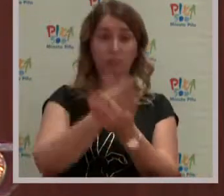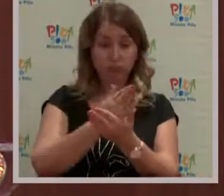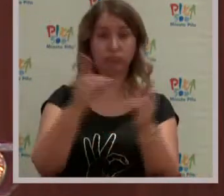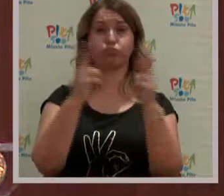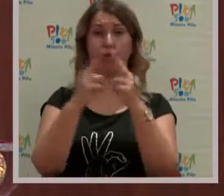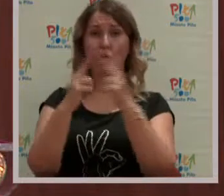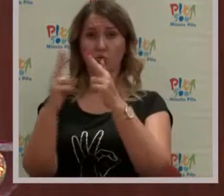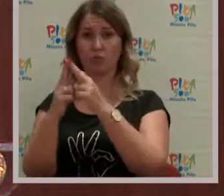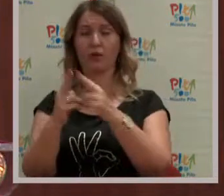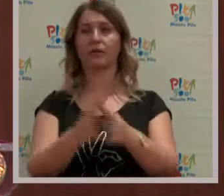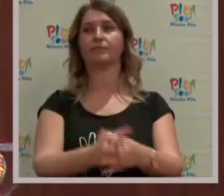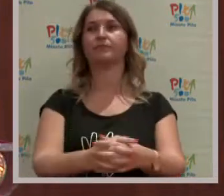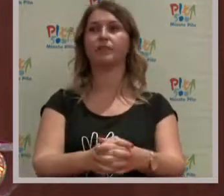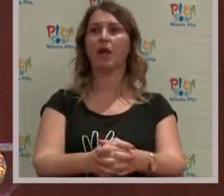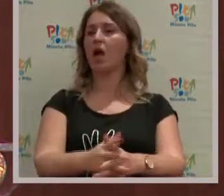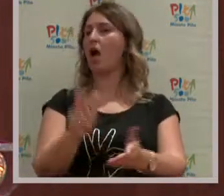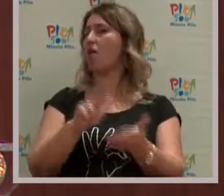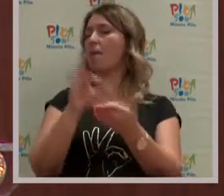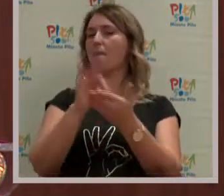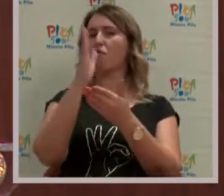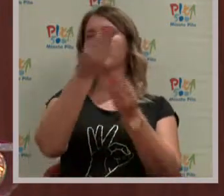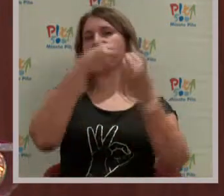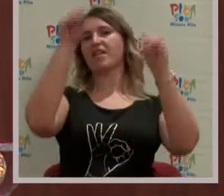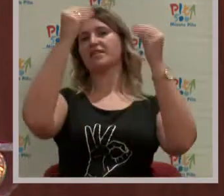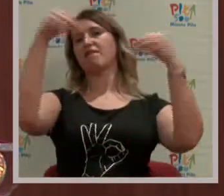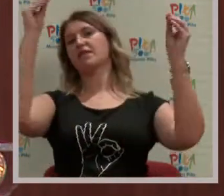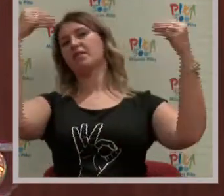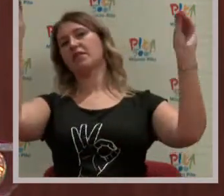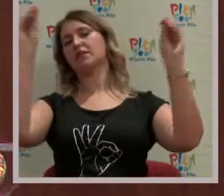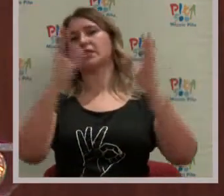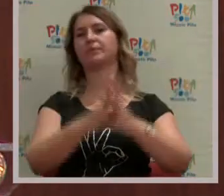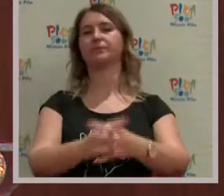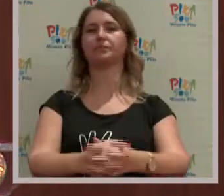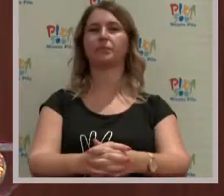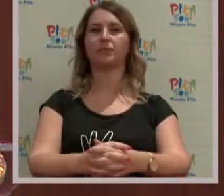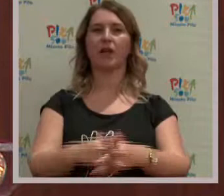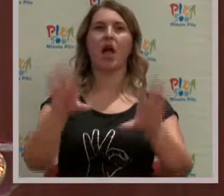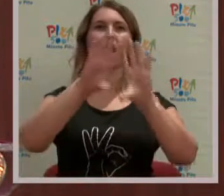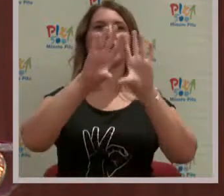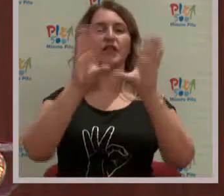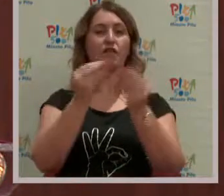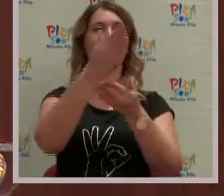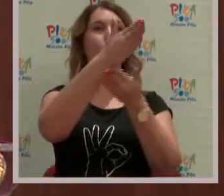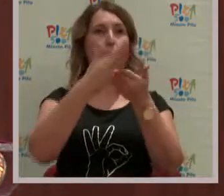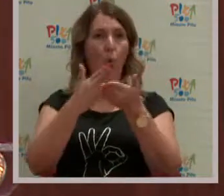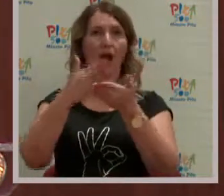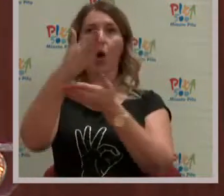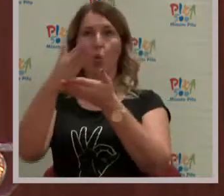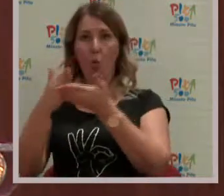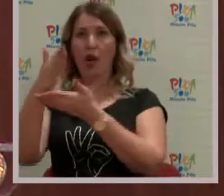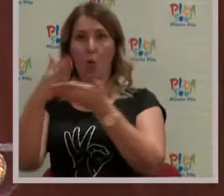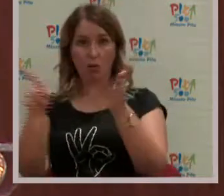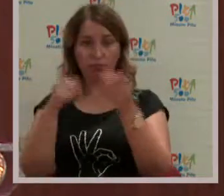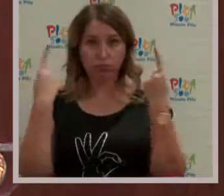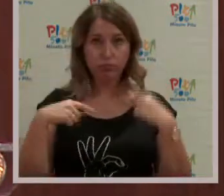przekonany, że będzie ta liczba też szybko rosła, a zniżki, które tam są proponowane, niektóre